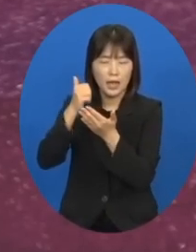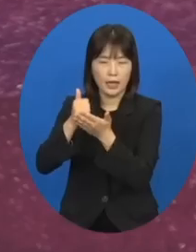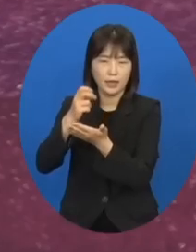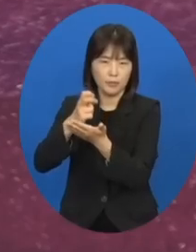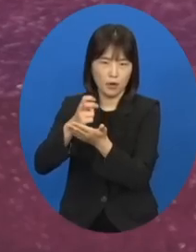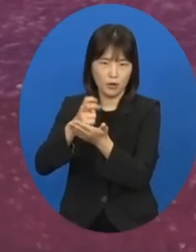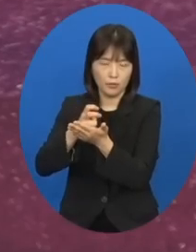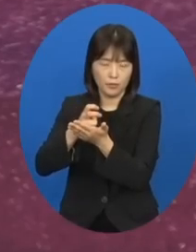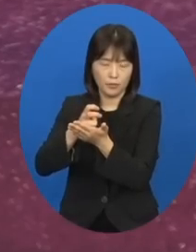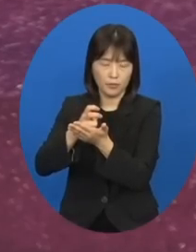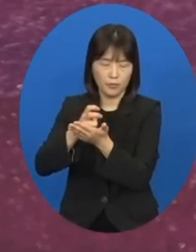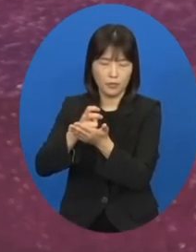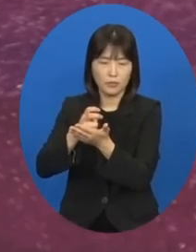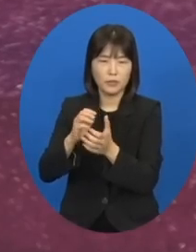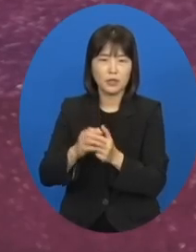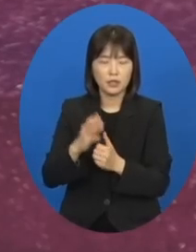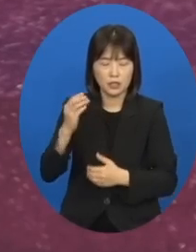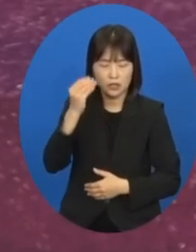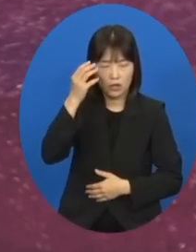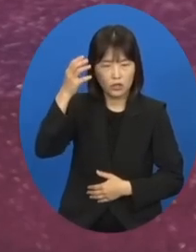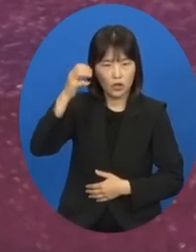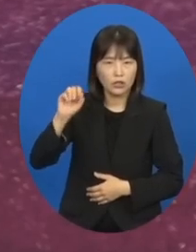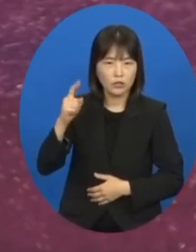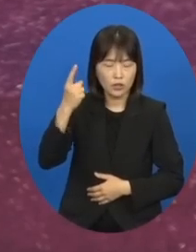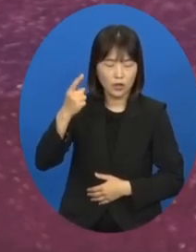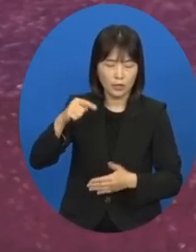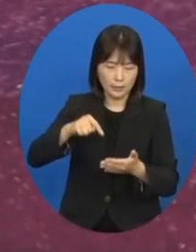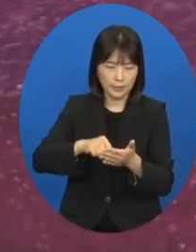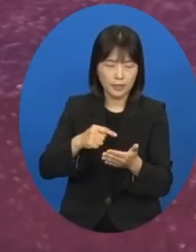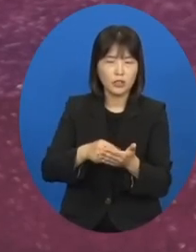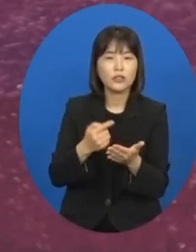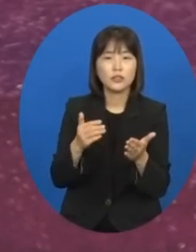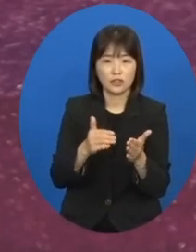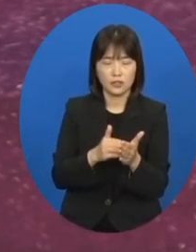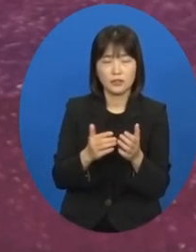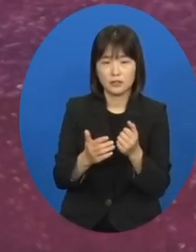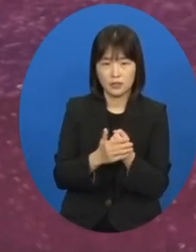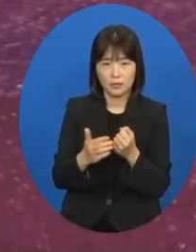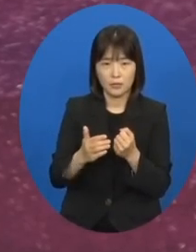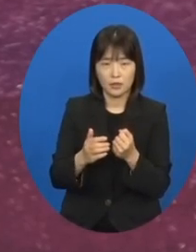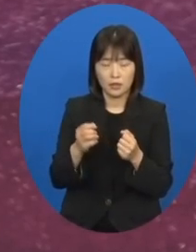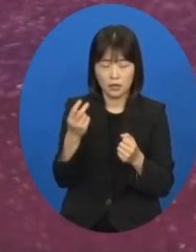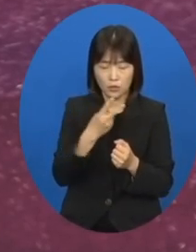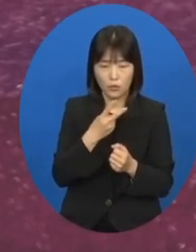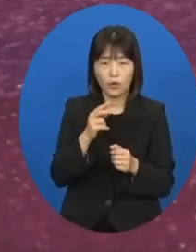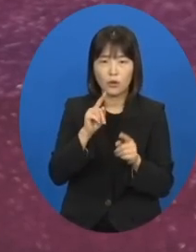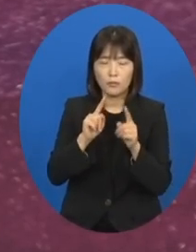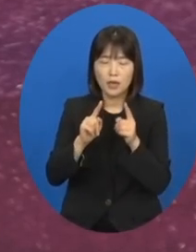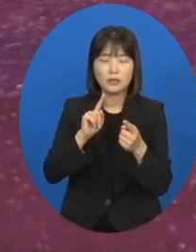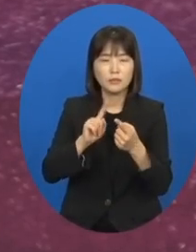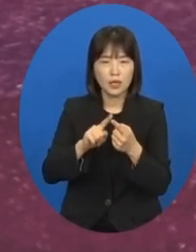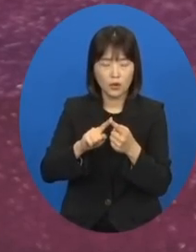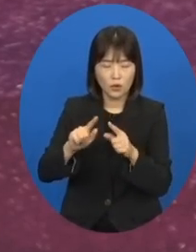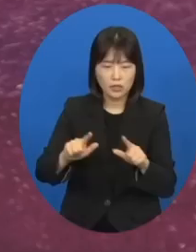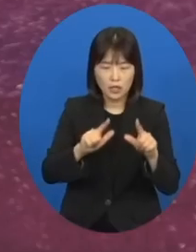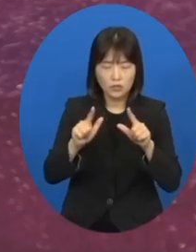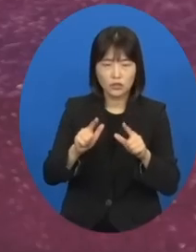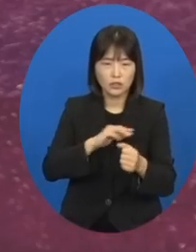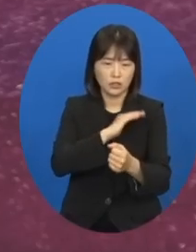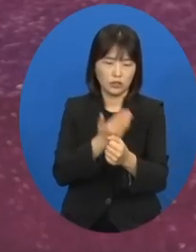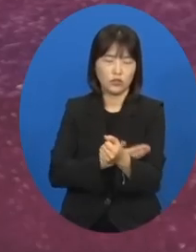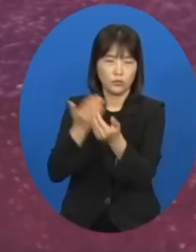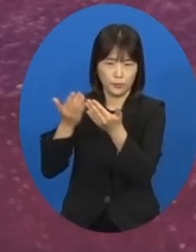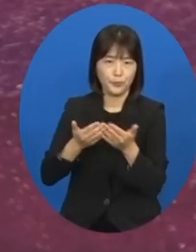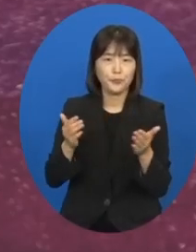마음에 성령을 말미암아 새겨졌기 때문에 그래요 그리고 또한 이제는 말씀을 살아낼 수 있는 능력도 이미 주어졌습니다